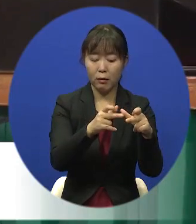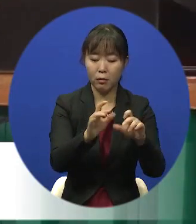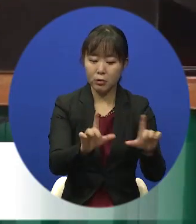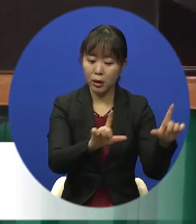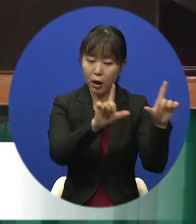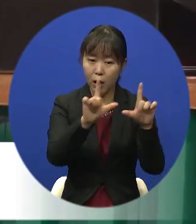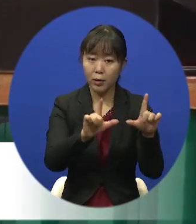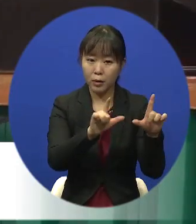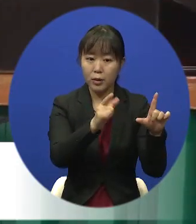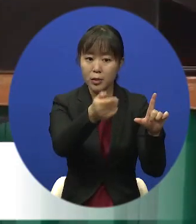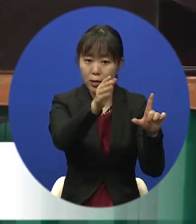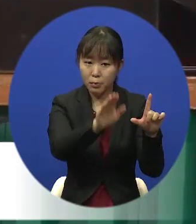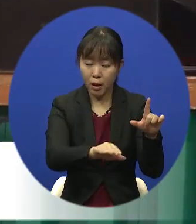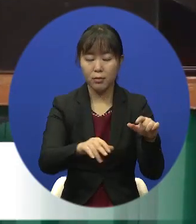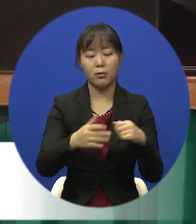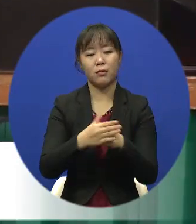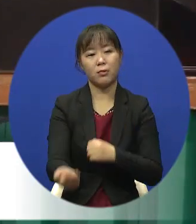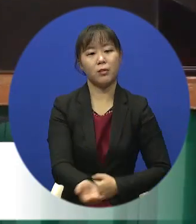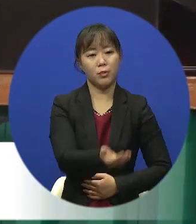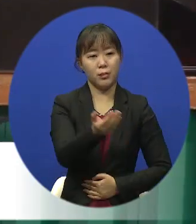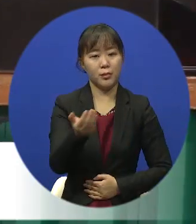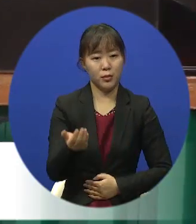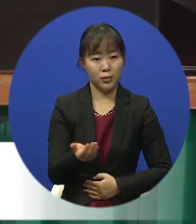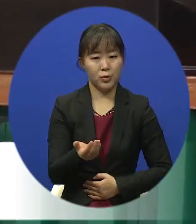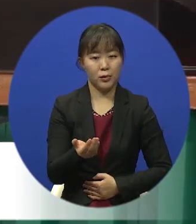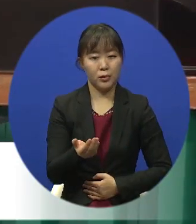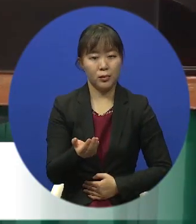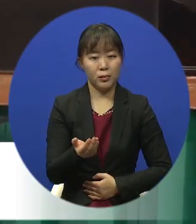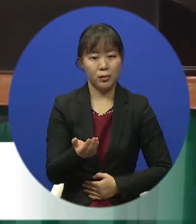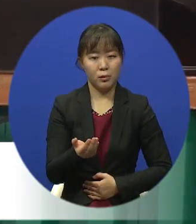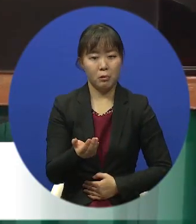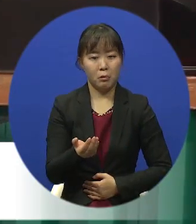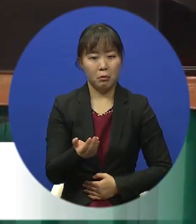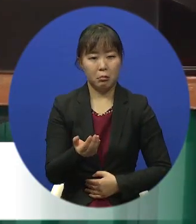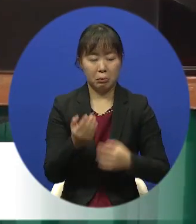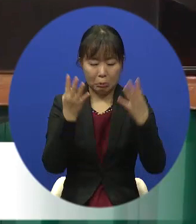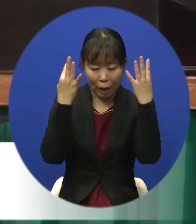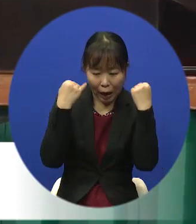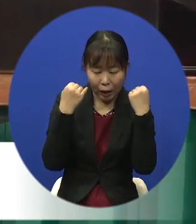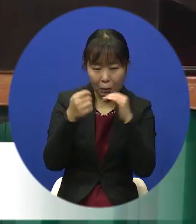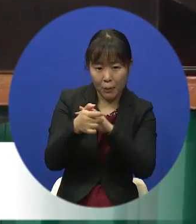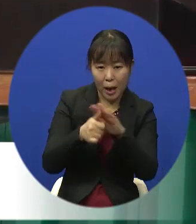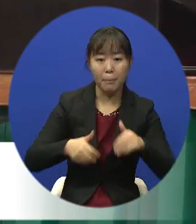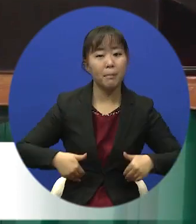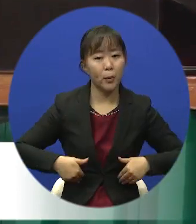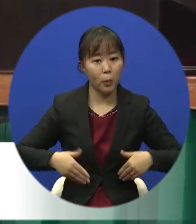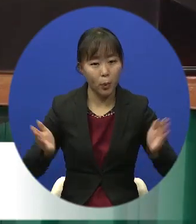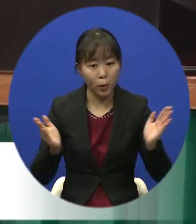살아가고 계시지만은 장애인 여러분들께서는 조금 더 기죽을 필요도 없고